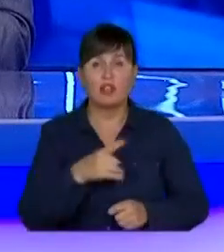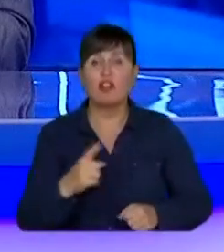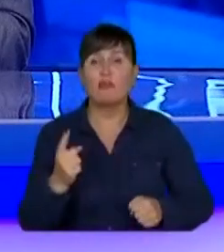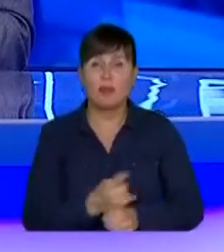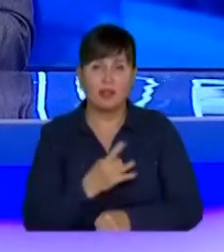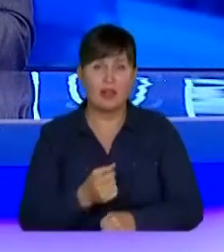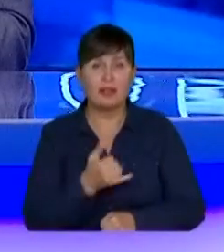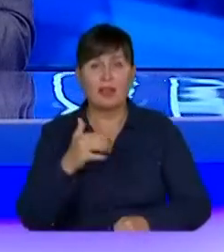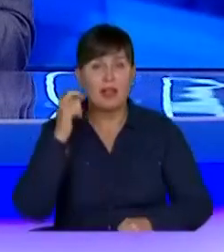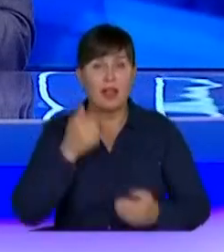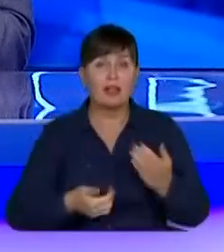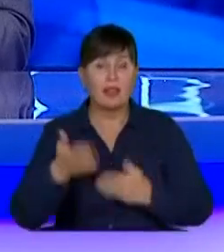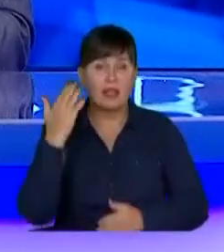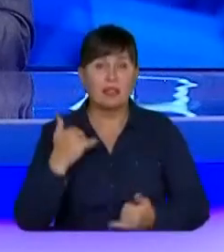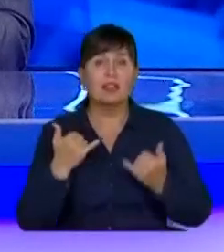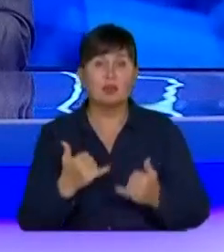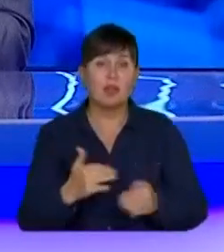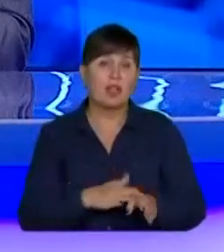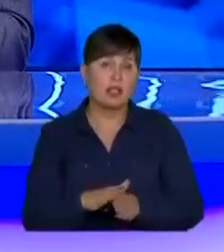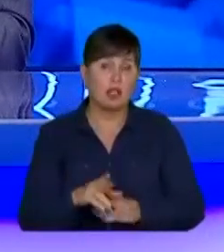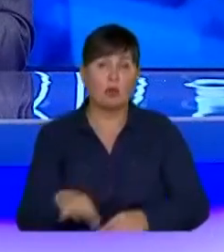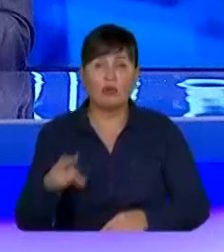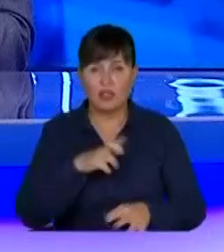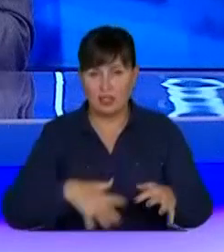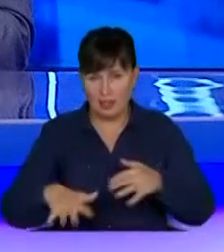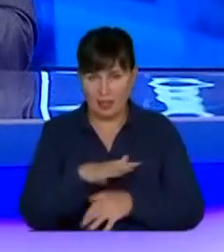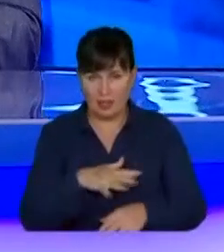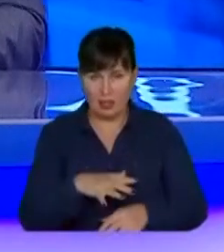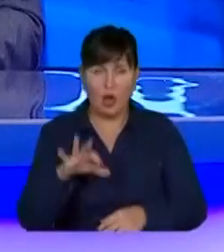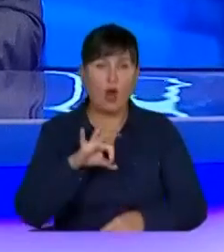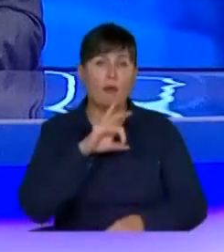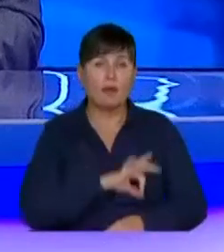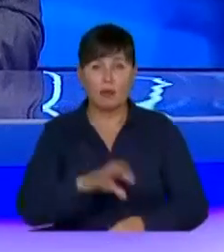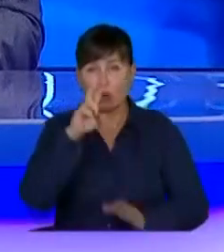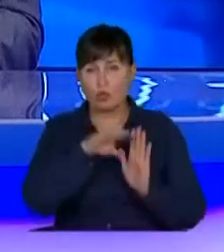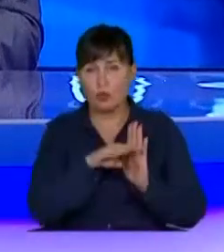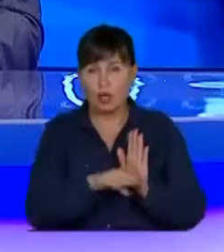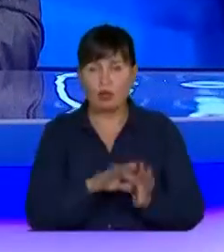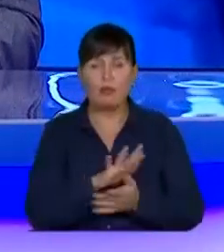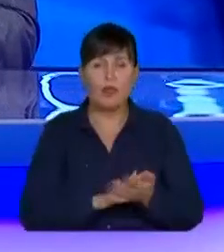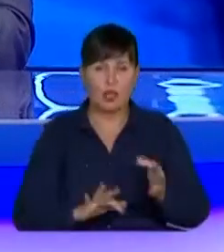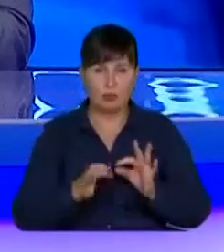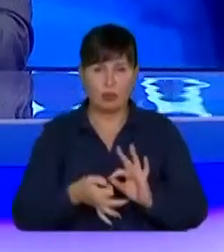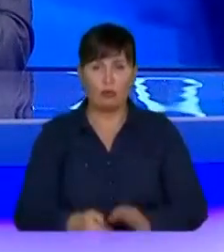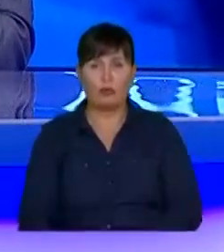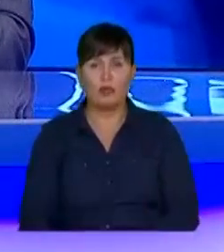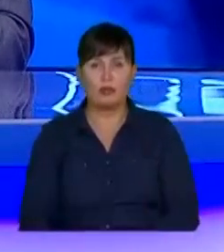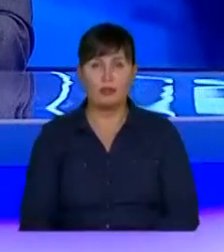впервые несколько лет назад, а теперь он реализуется по всей стране. А преимущество госпрограммы в материале Ильдара